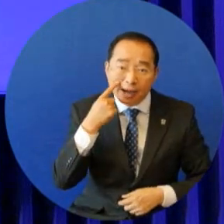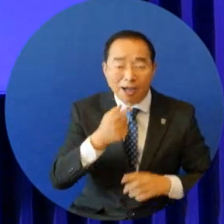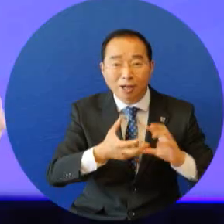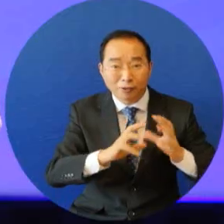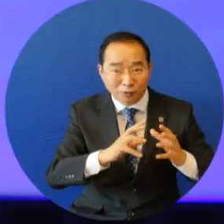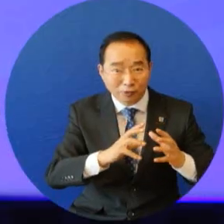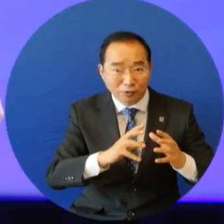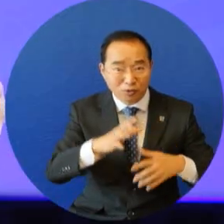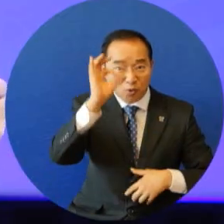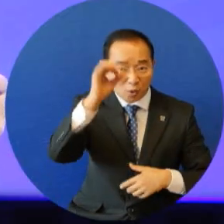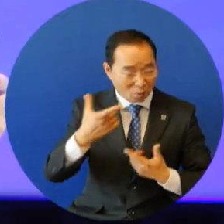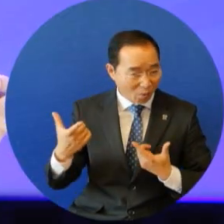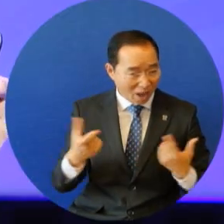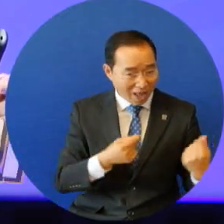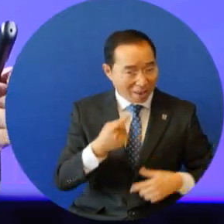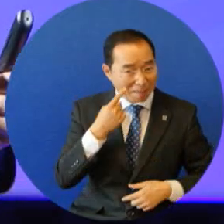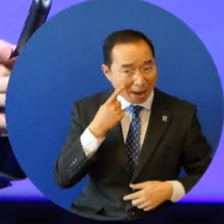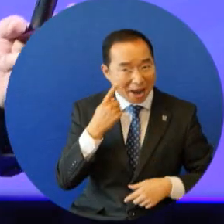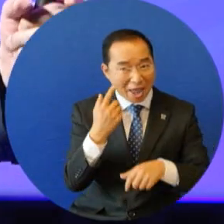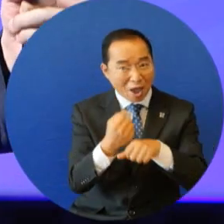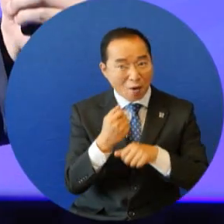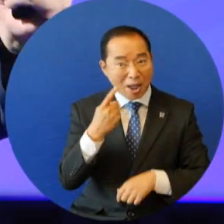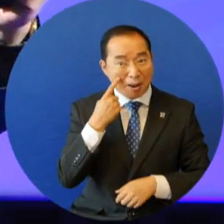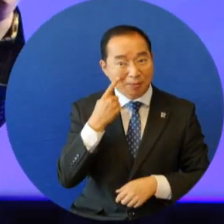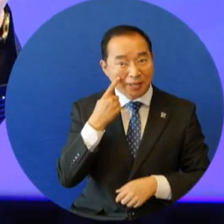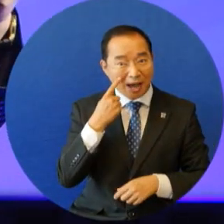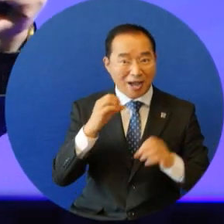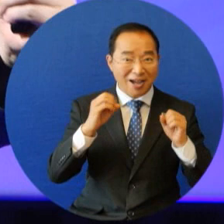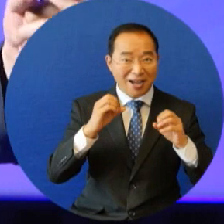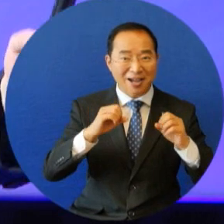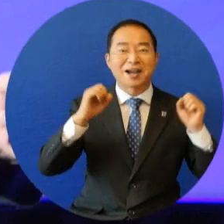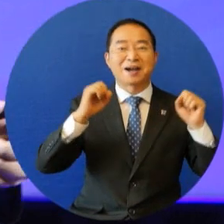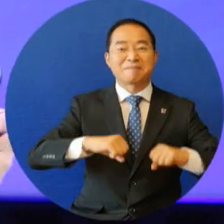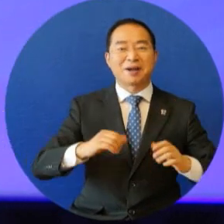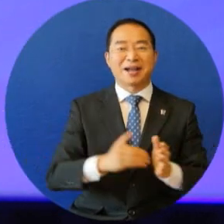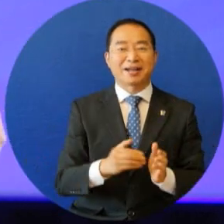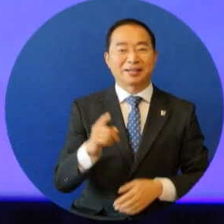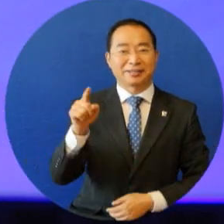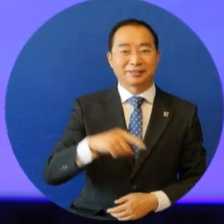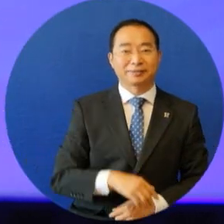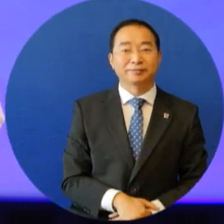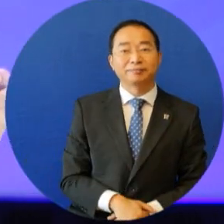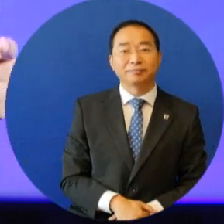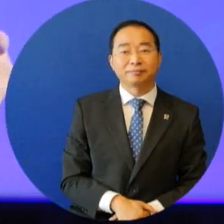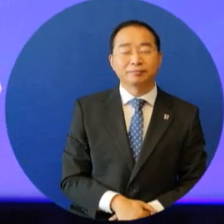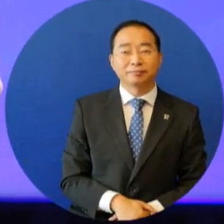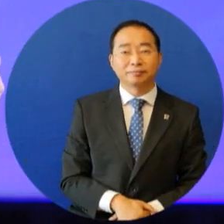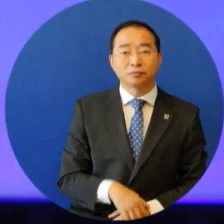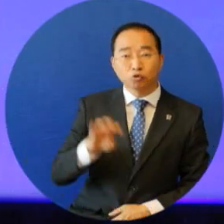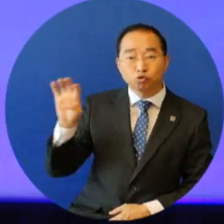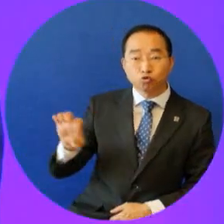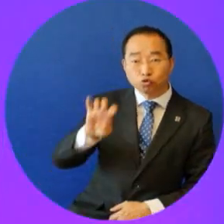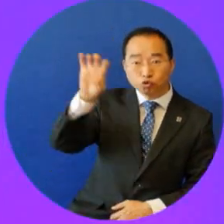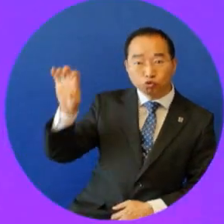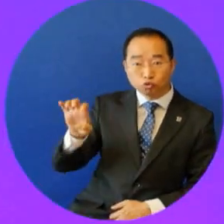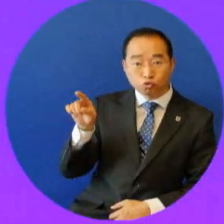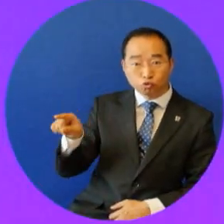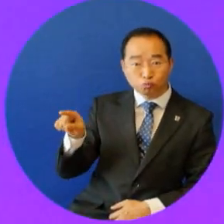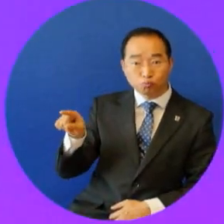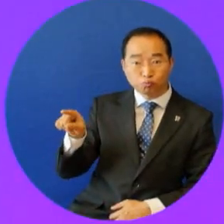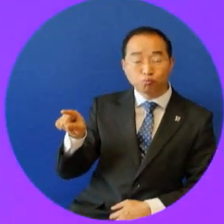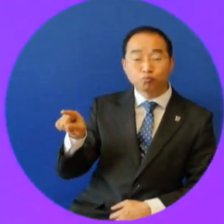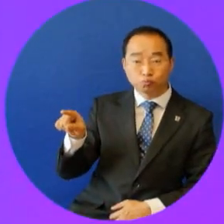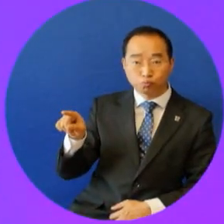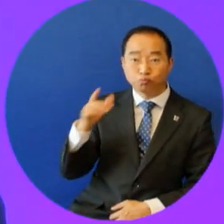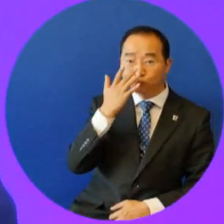표준화시키자. 그래서 같은 화폐를 쓰는 방법을 한번 연구해 보자라고 지금 합의한 상태예요. 유럽